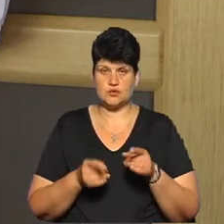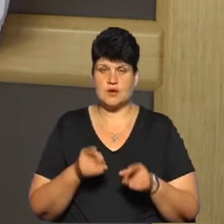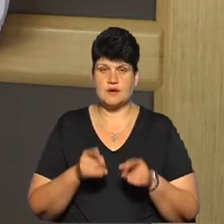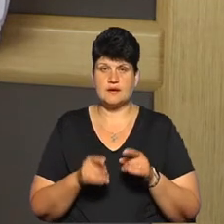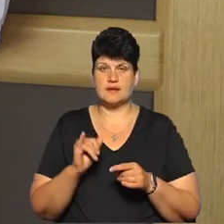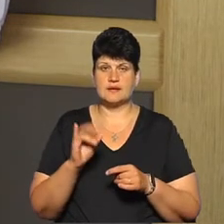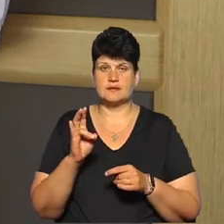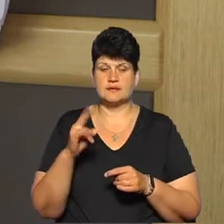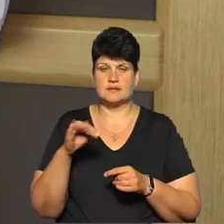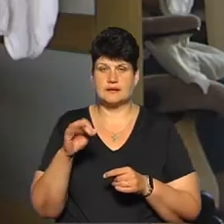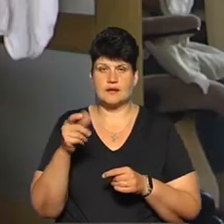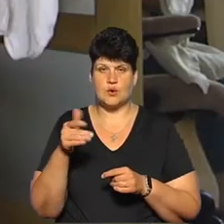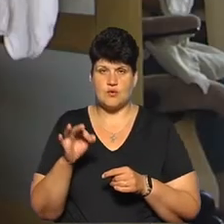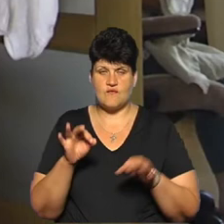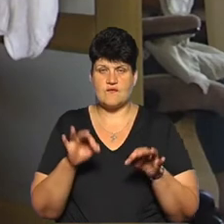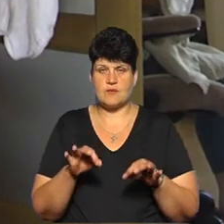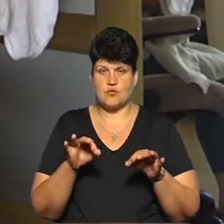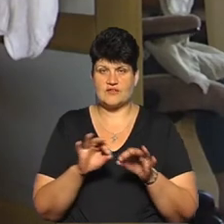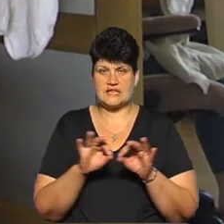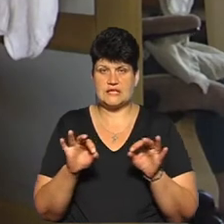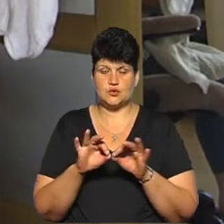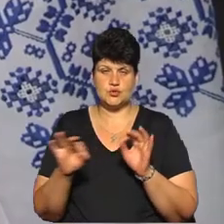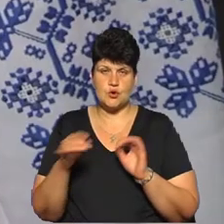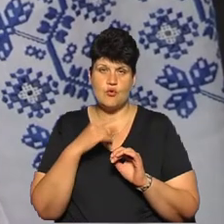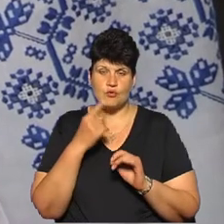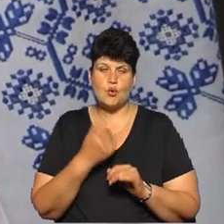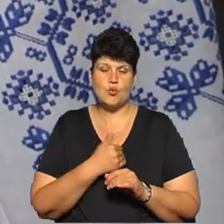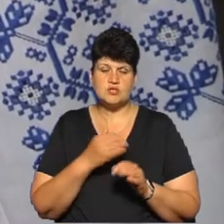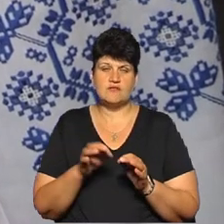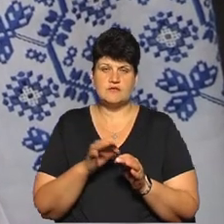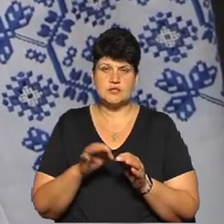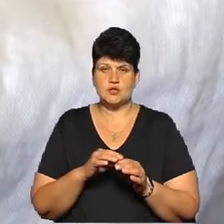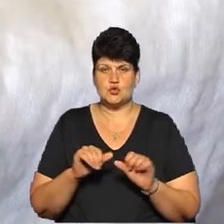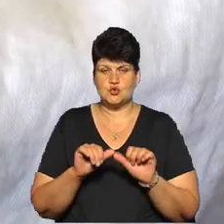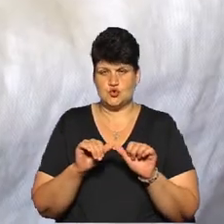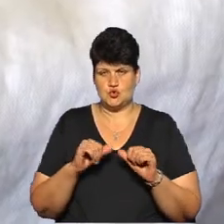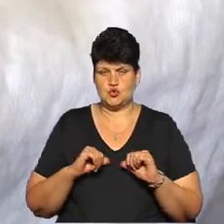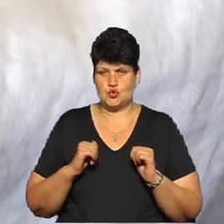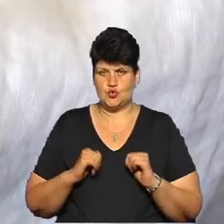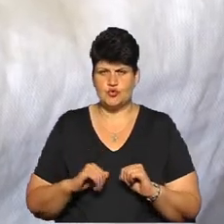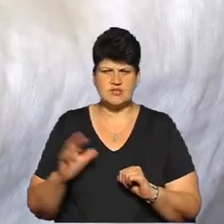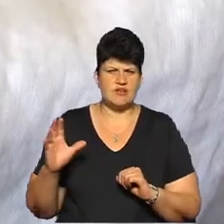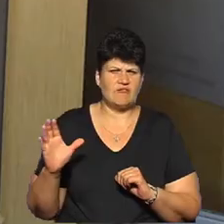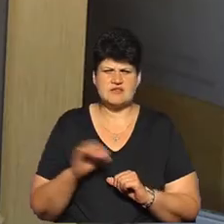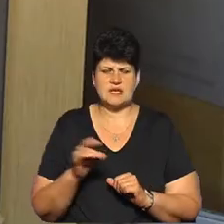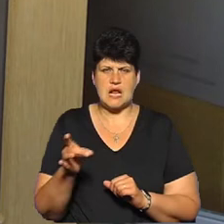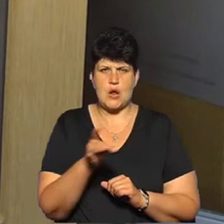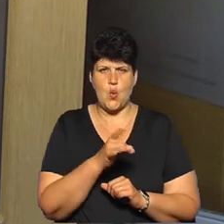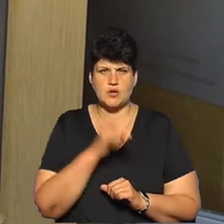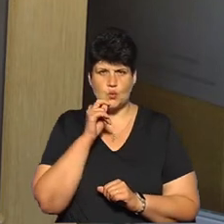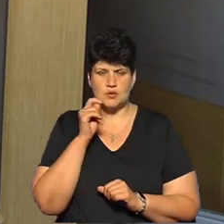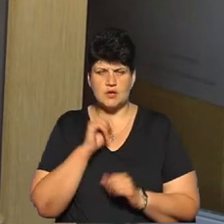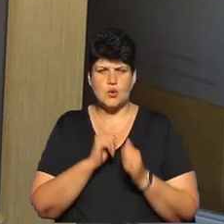індиго фарбовані ниточки. Ольга Кундес каже, хотіла би вишити сорочки у техніках та з орнаментами всіх регіонів України. Кожен